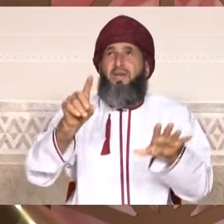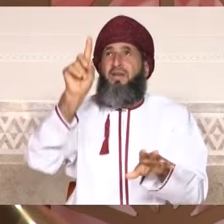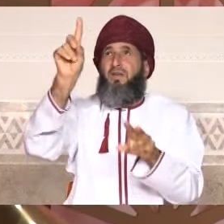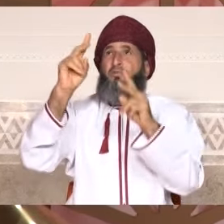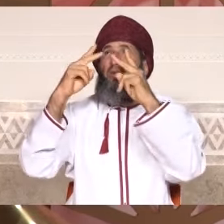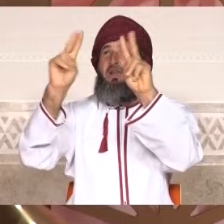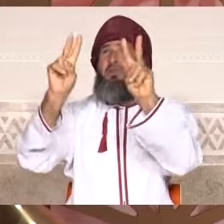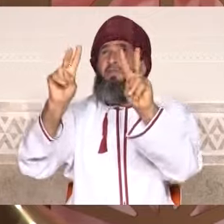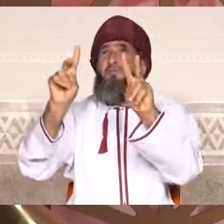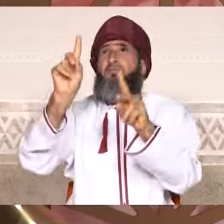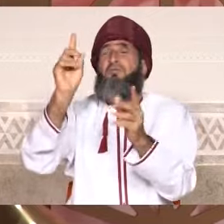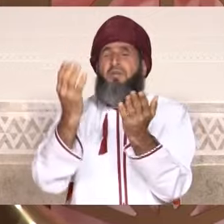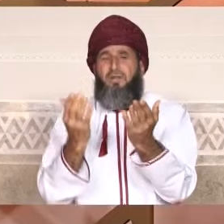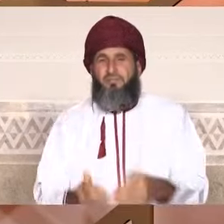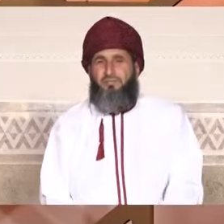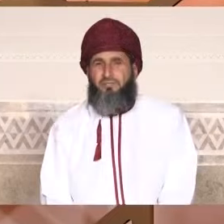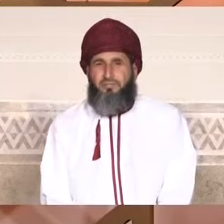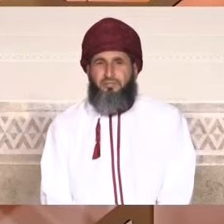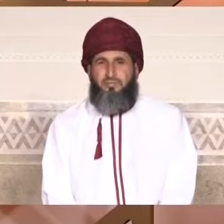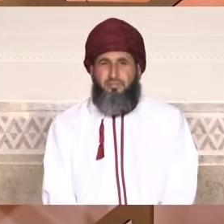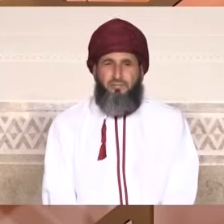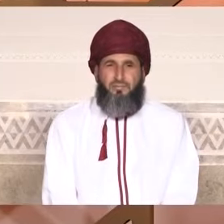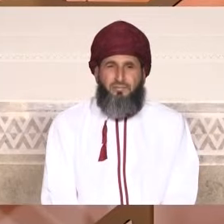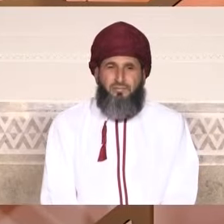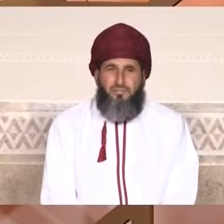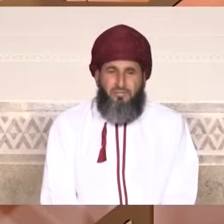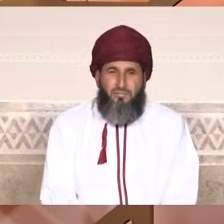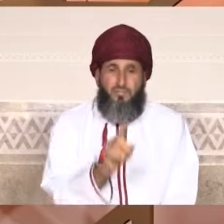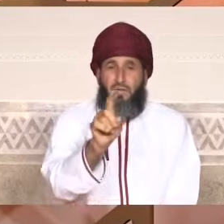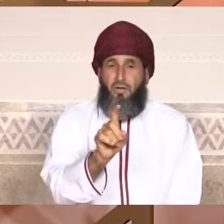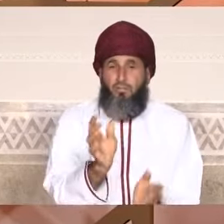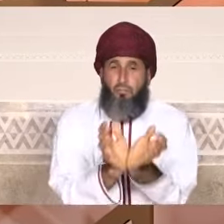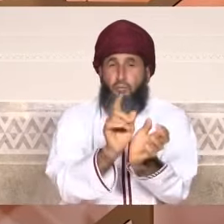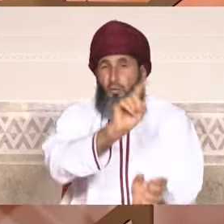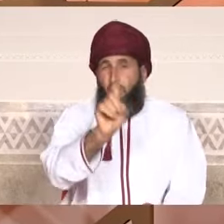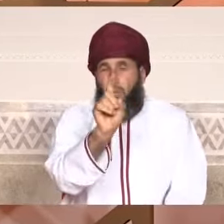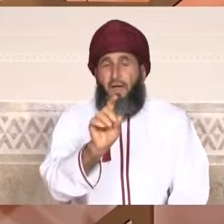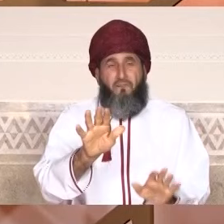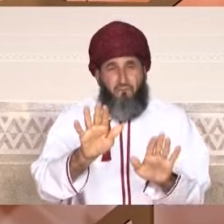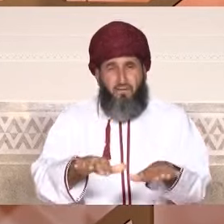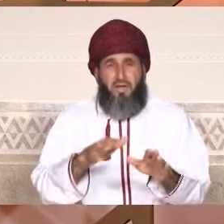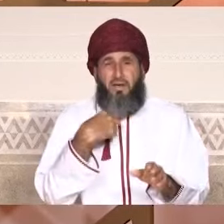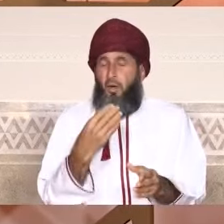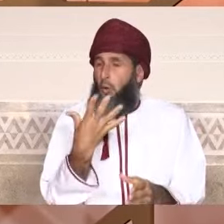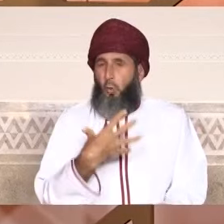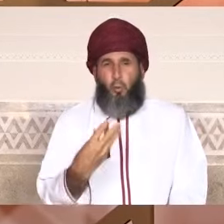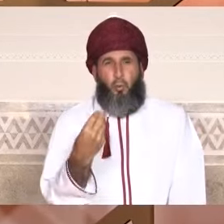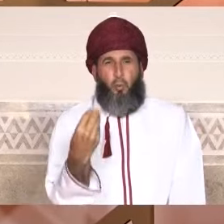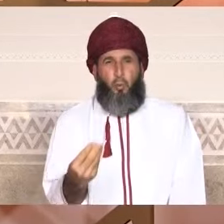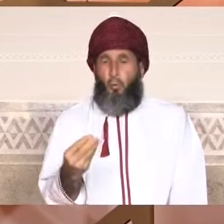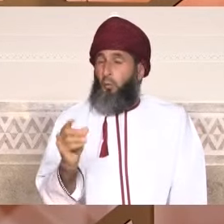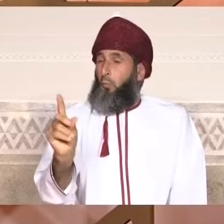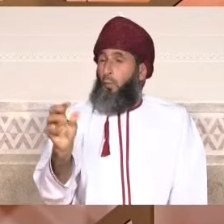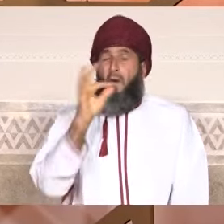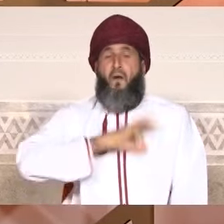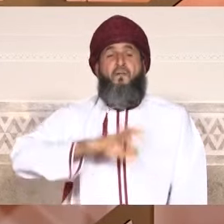علمنا، إنه تعالى سميع مجيب. آمين يا رب العالمين. فضيلة الشيخ، طرحنا مجموعة من الأسئلة بالأمس وكانت أسئلة رائعة فعلا، مثلت